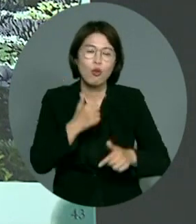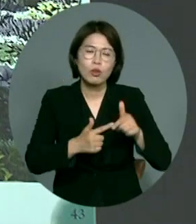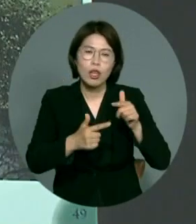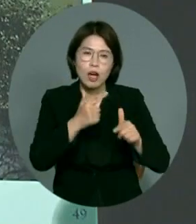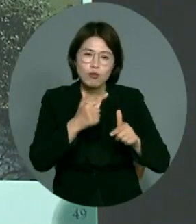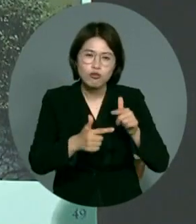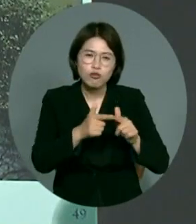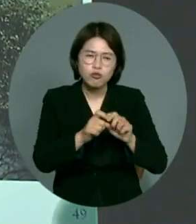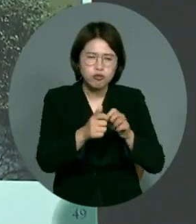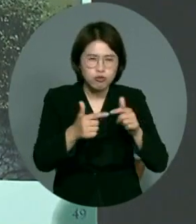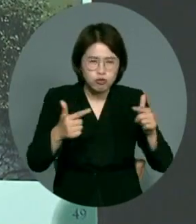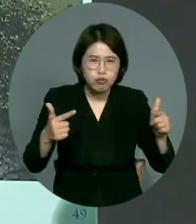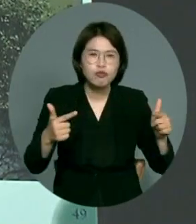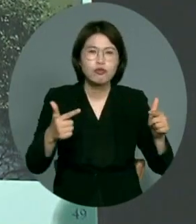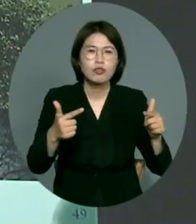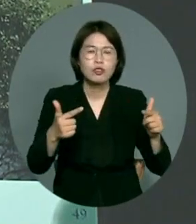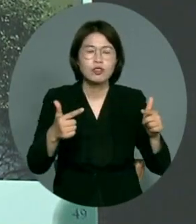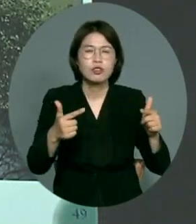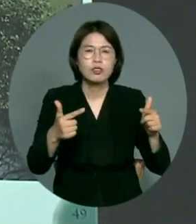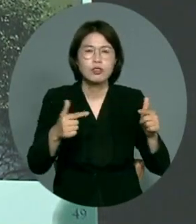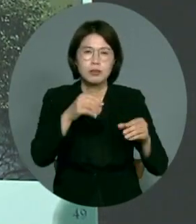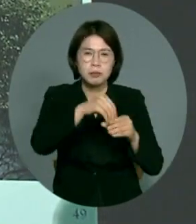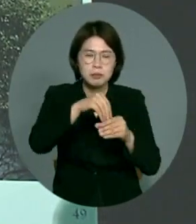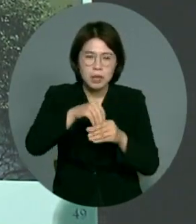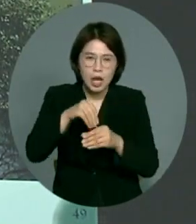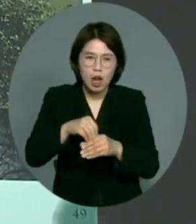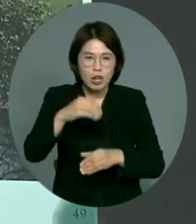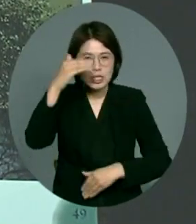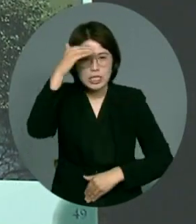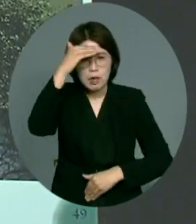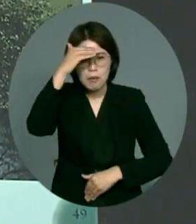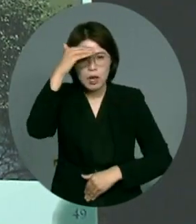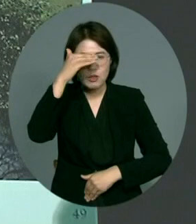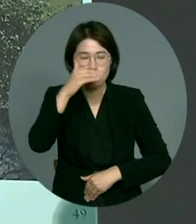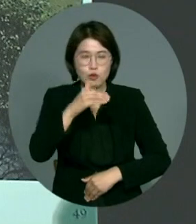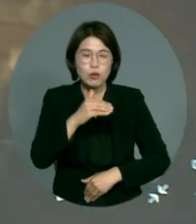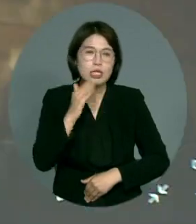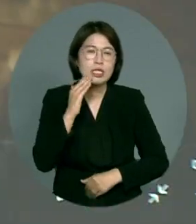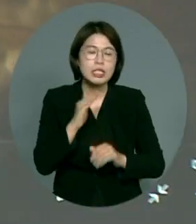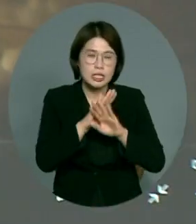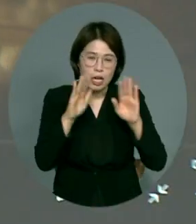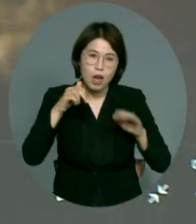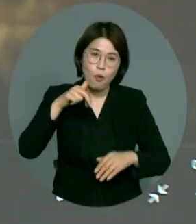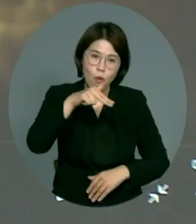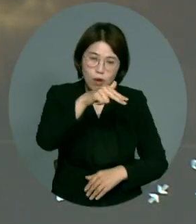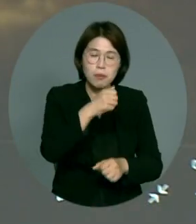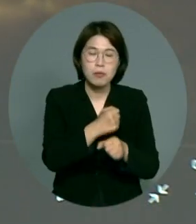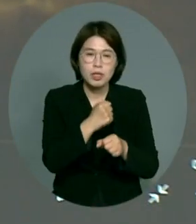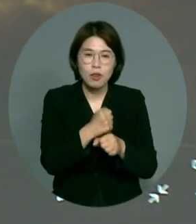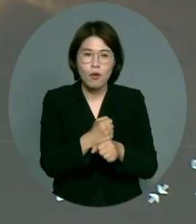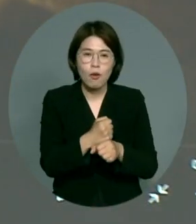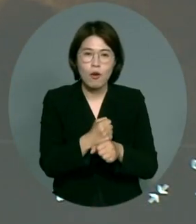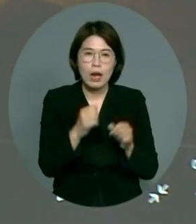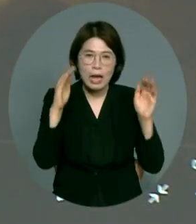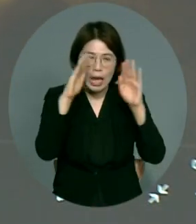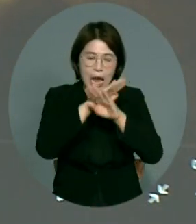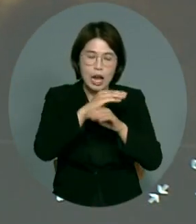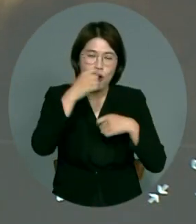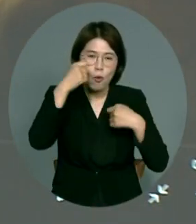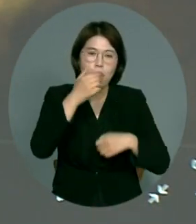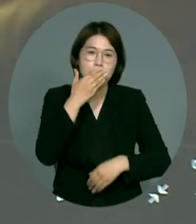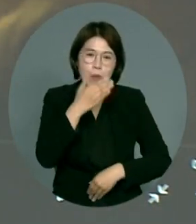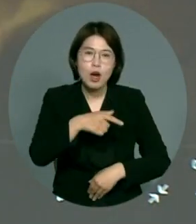정원을 이루고 잔디광장과 전망 용 스카이 워크가 조성됩니다 야간 홀로그램 공연이 가능한 물에